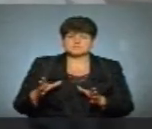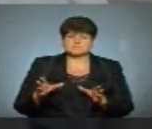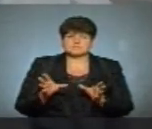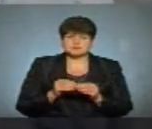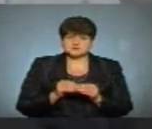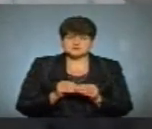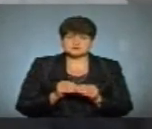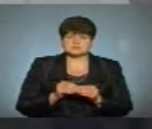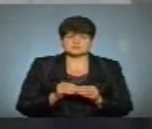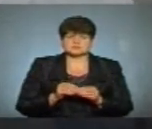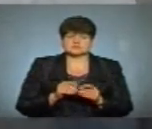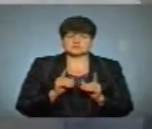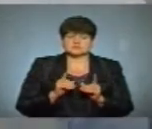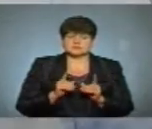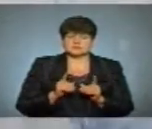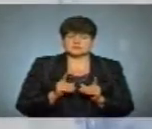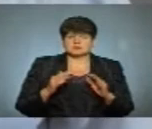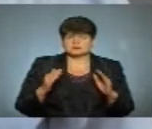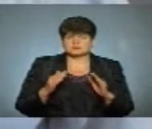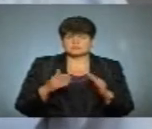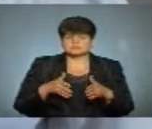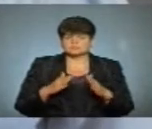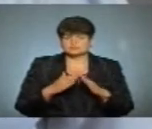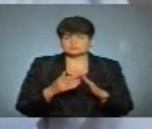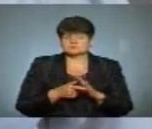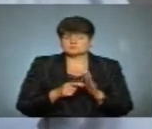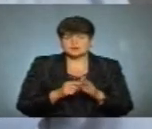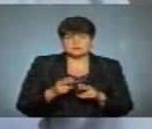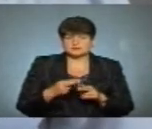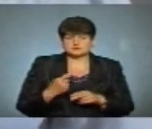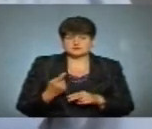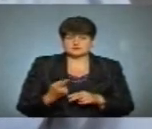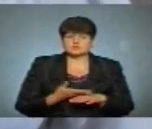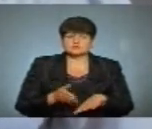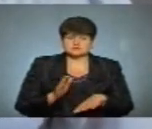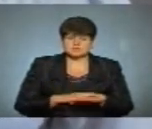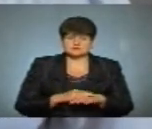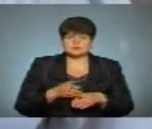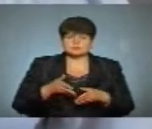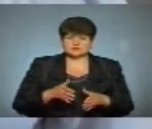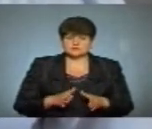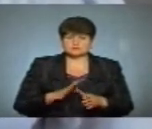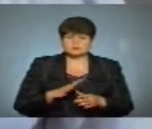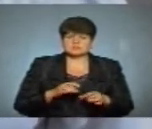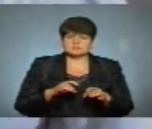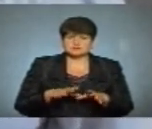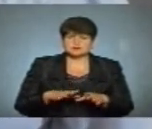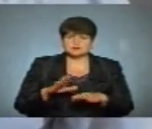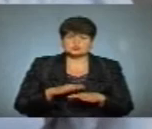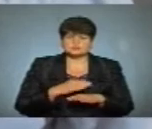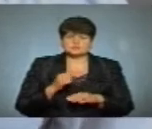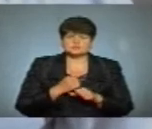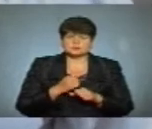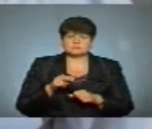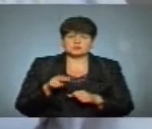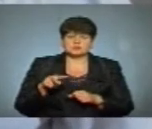без партнерів, тільки жінка, яка поступила на роди. Ускладнені пологи були в жінки, і ми вирішили, що все ж таки буде. Але чоловік зробив ПЛР,